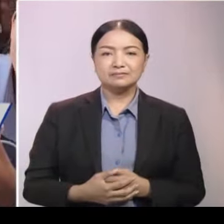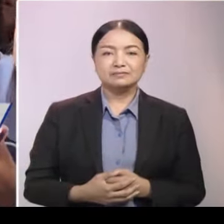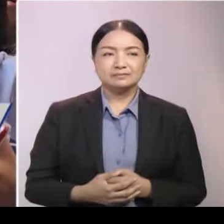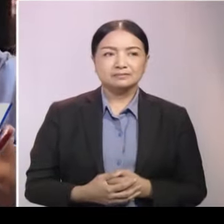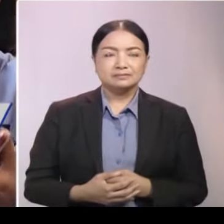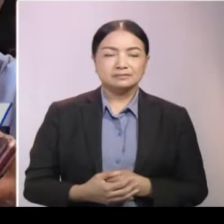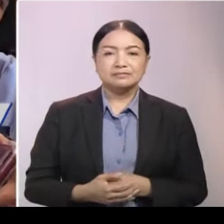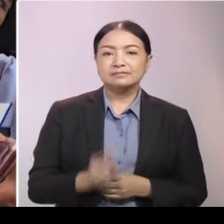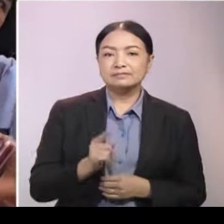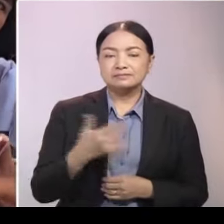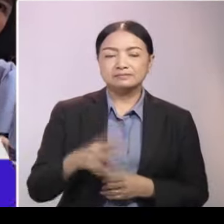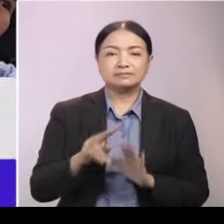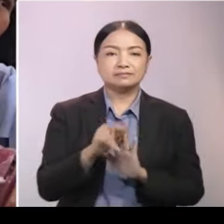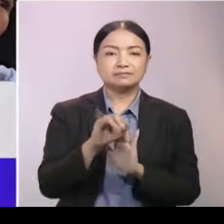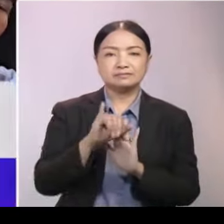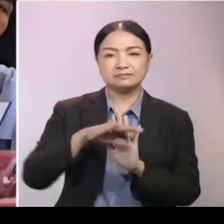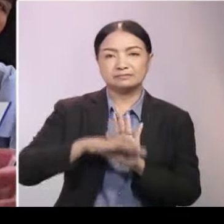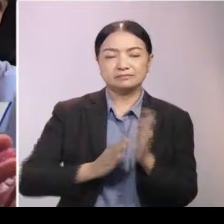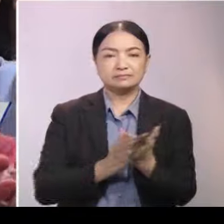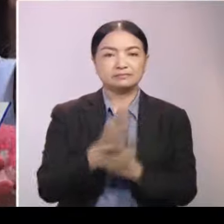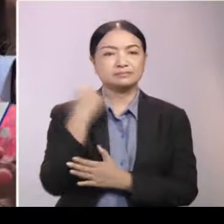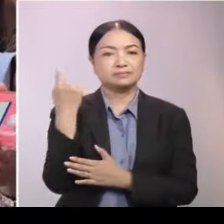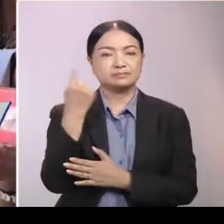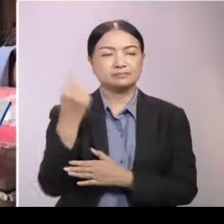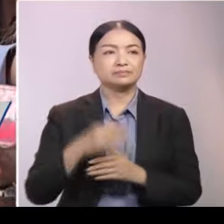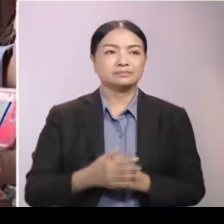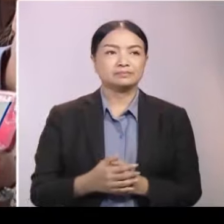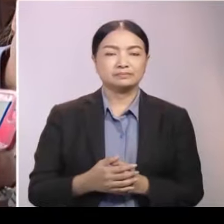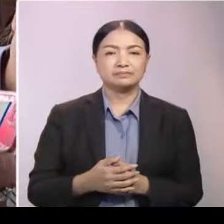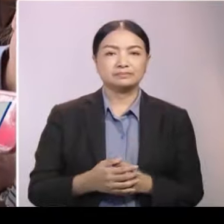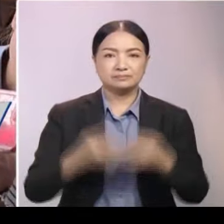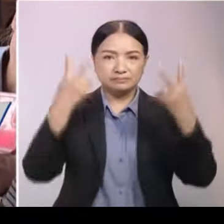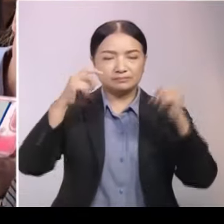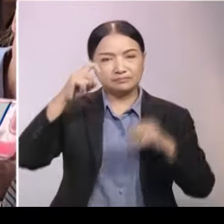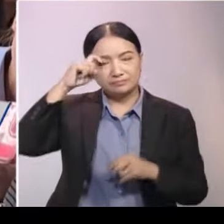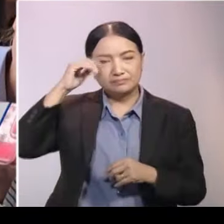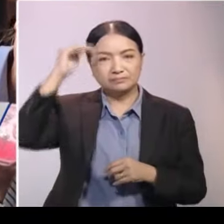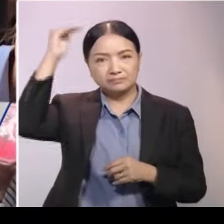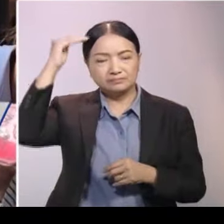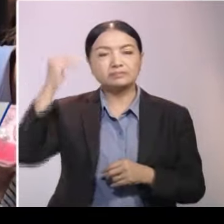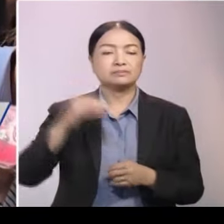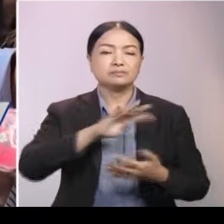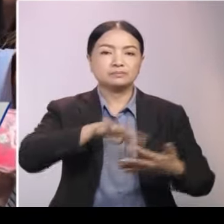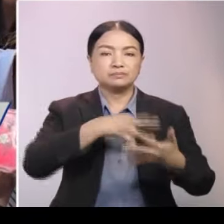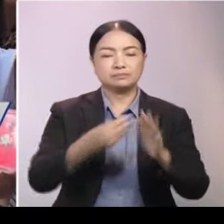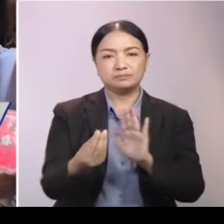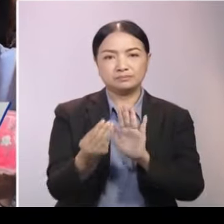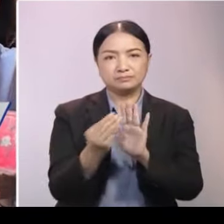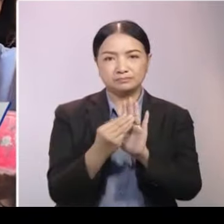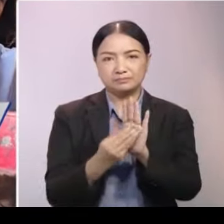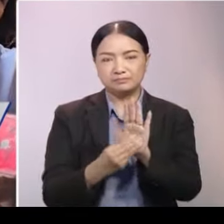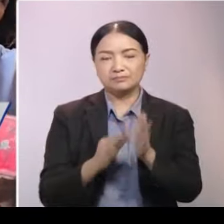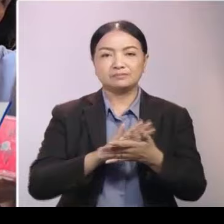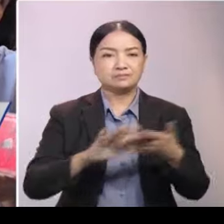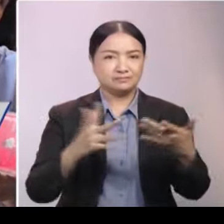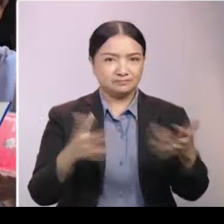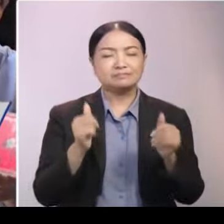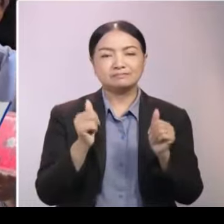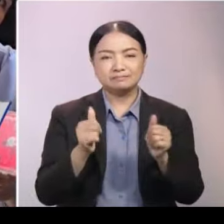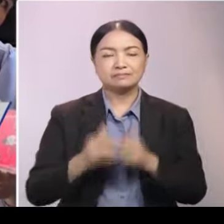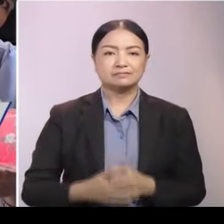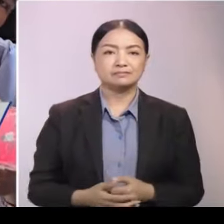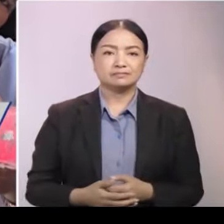คือจริงๆแล้วเรื่องนโยบายท่องเที่ยวเนี่ยท่านนายกเศรษฐาได้วางปูพื้นฐานไว้ดีพอสม